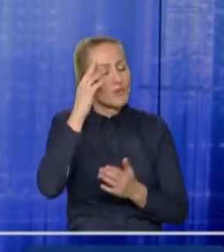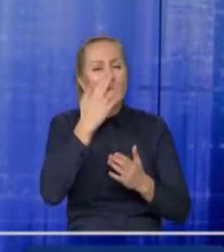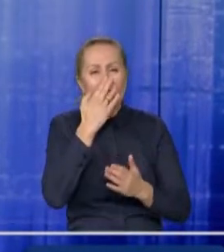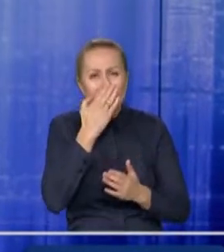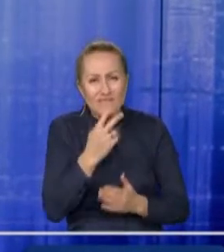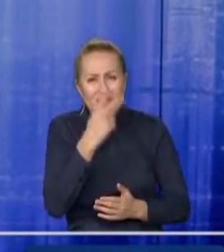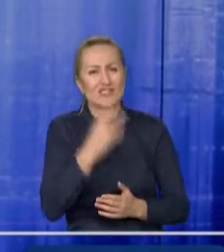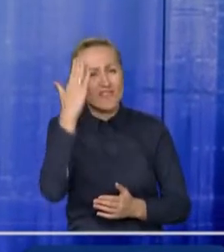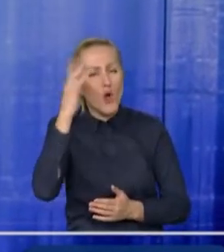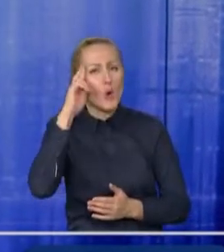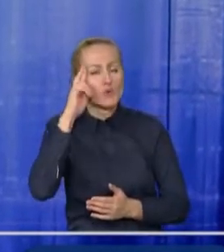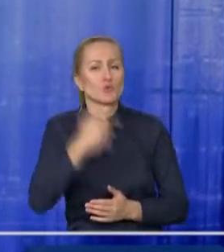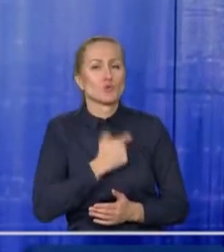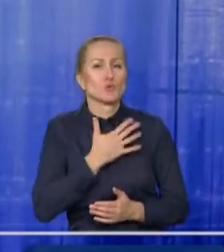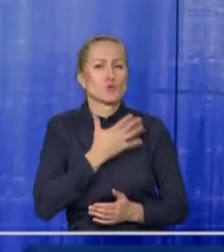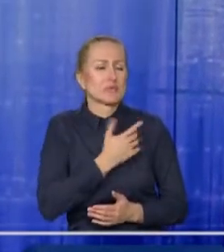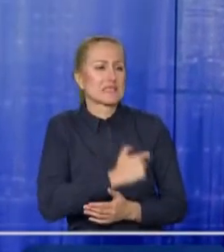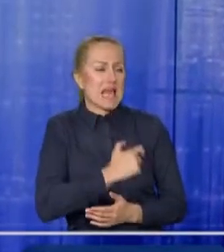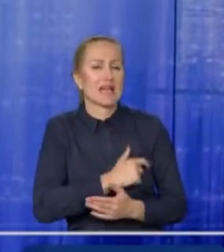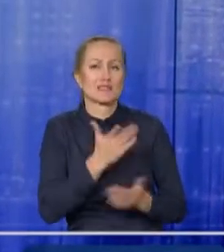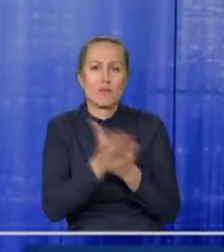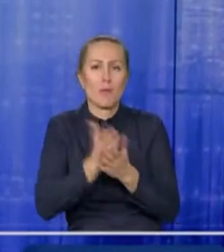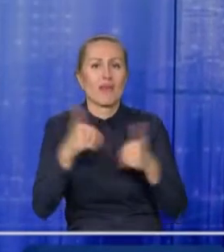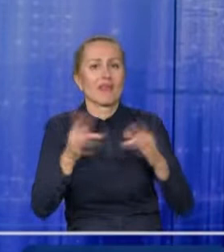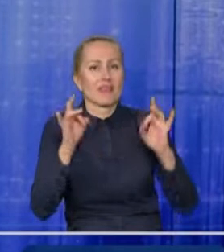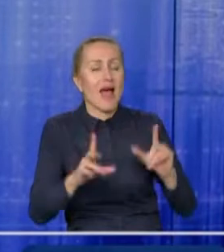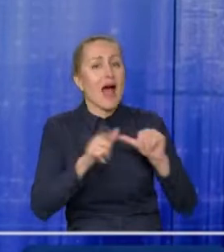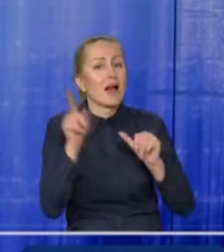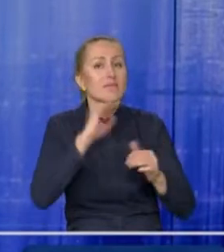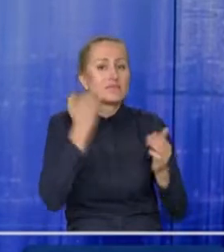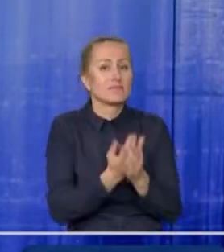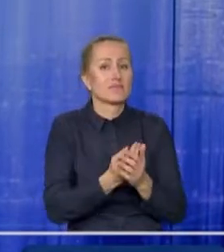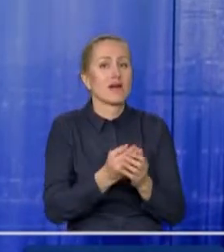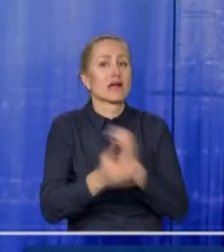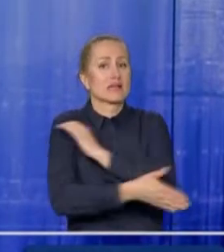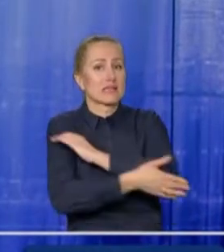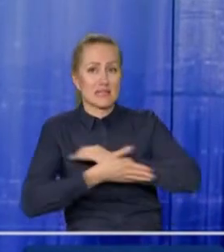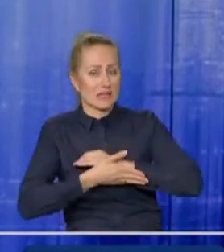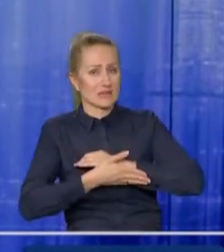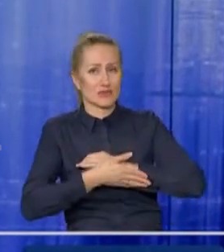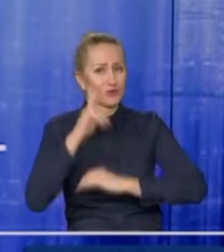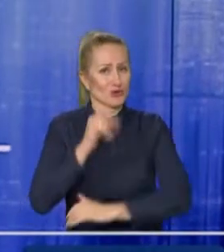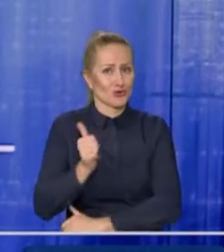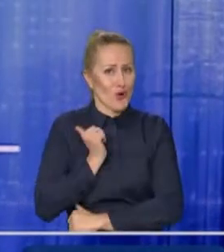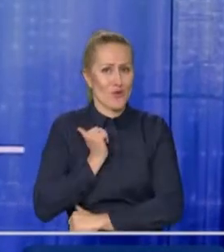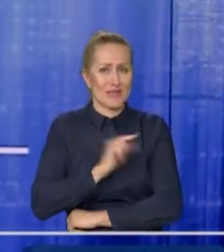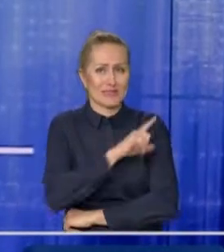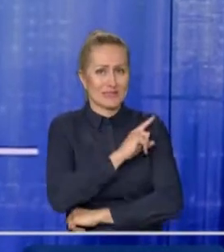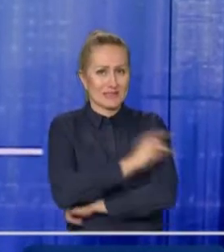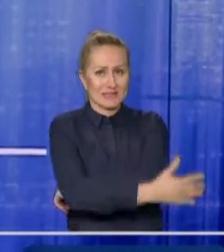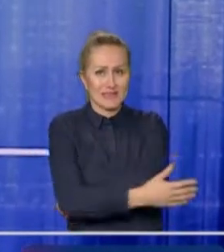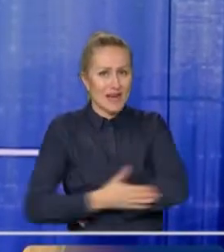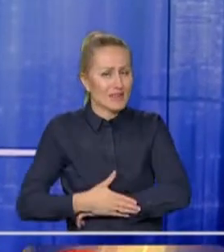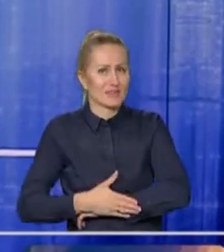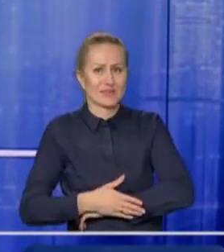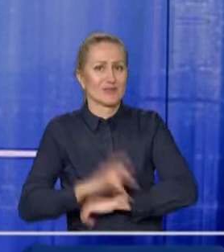takie poczucie serca, tak, że trzeba pomagać, ale on mówi wprost, Donald Tusk mówi, granica, żołnierz, straż graniczna, to